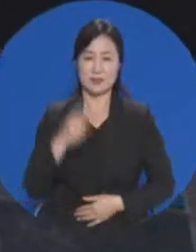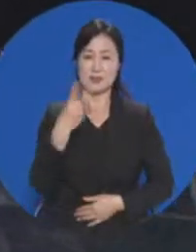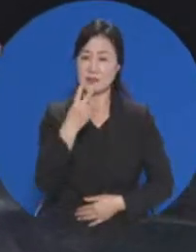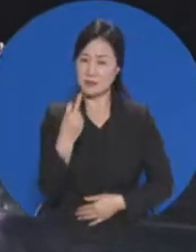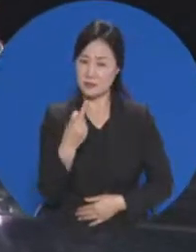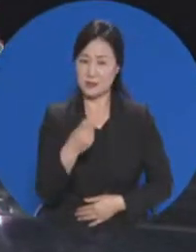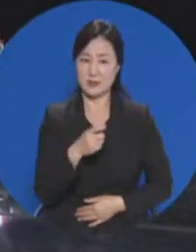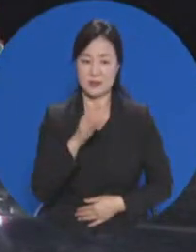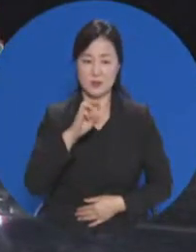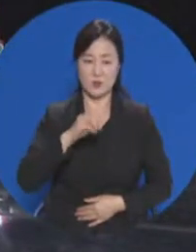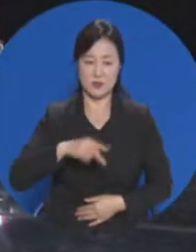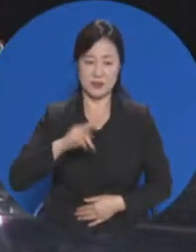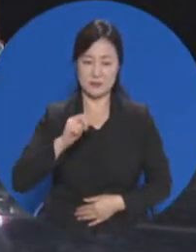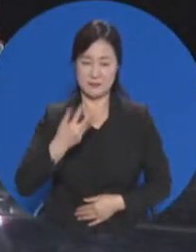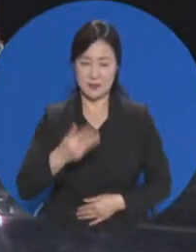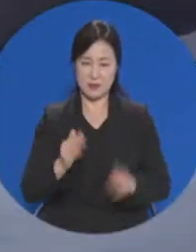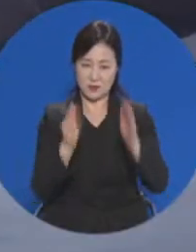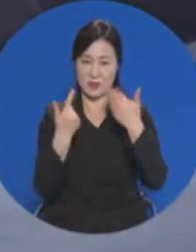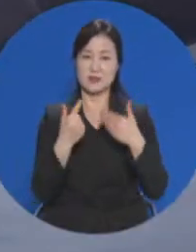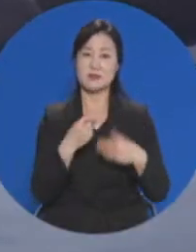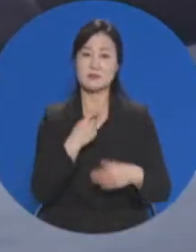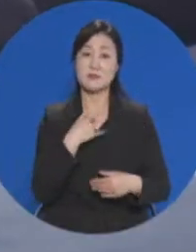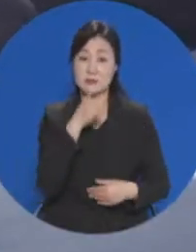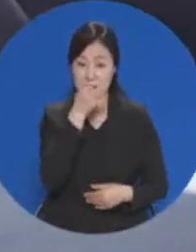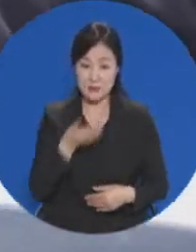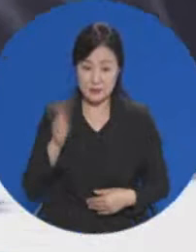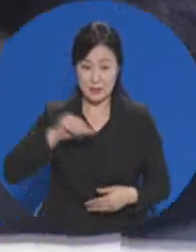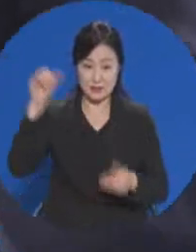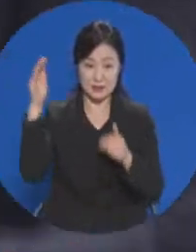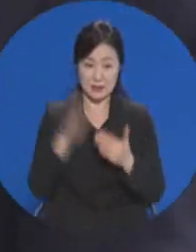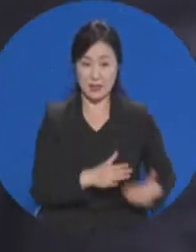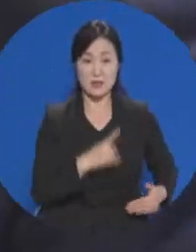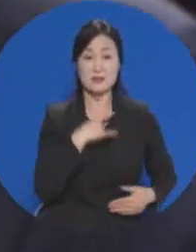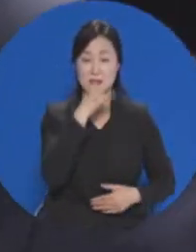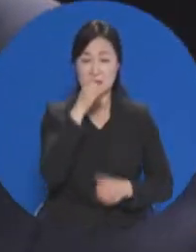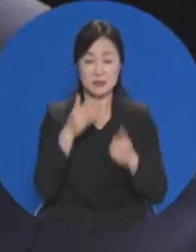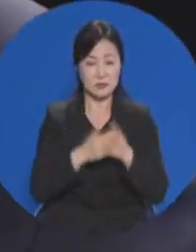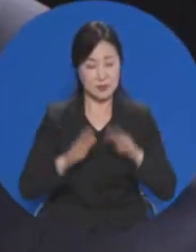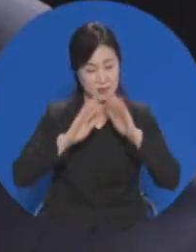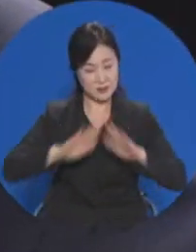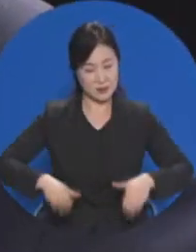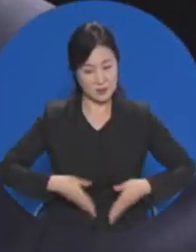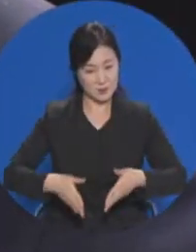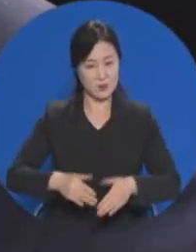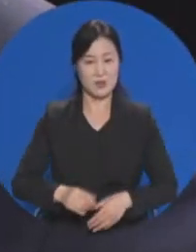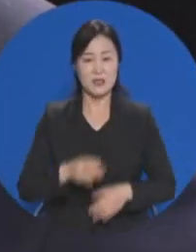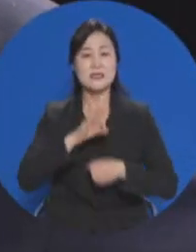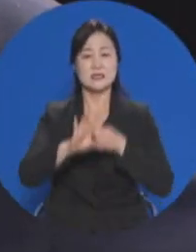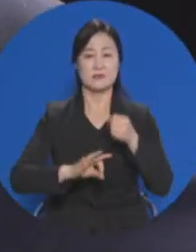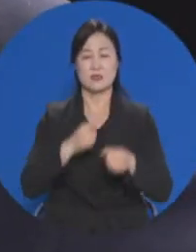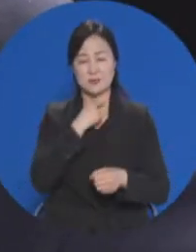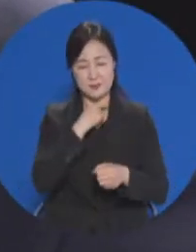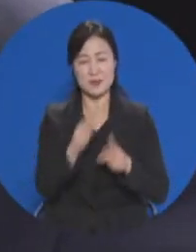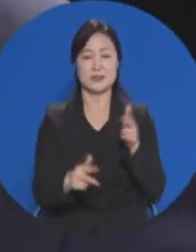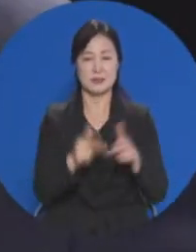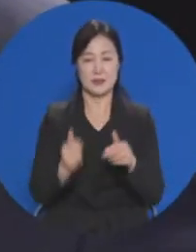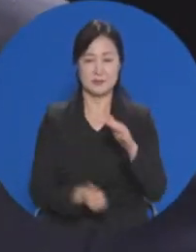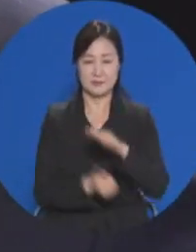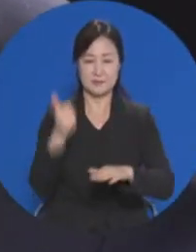2012년에도 COP18 개최를 노렸지만 탈락했던 전남은 이번에는 10년 수건을 해결할 수 있을 거라 보고